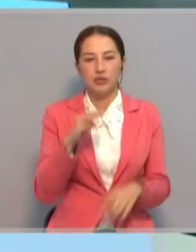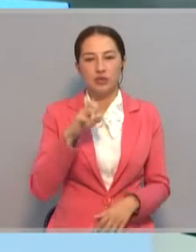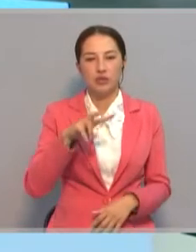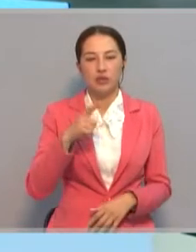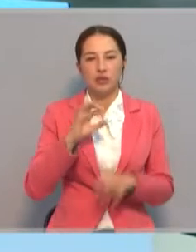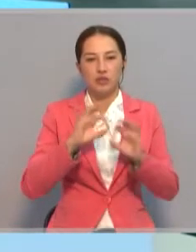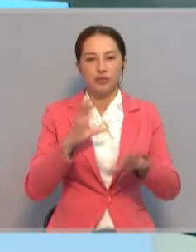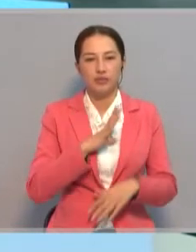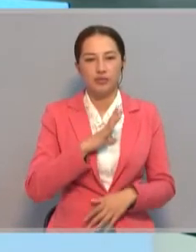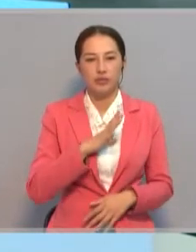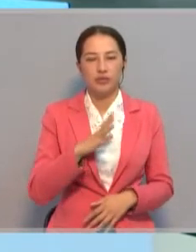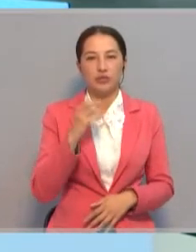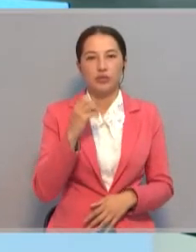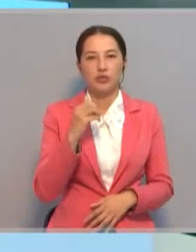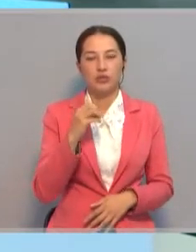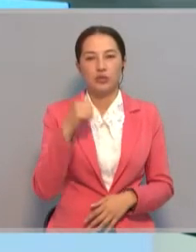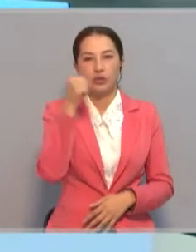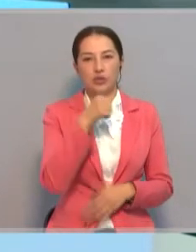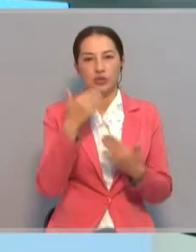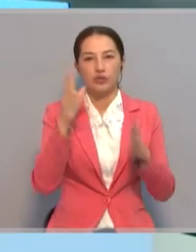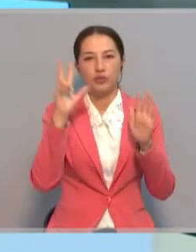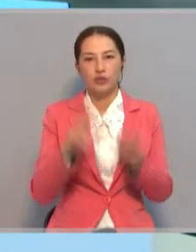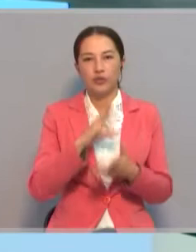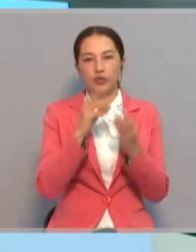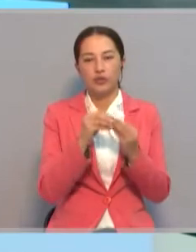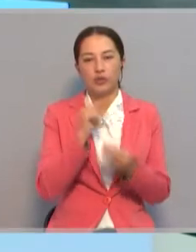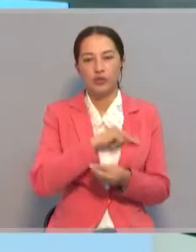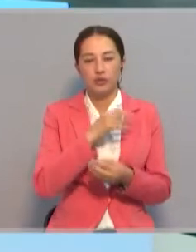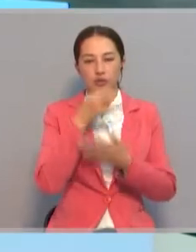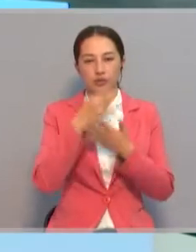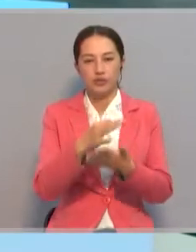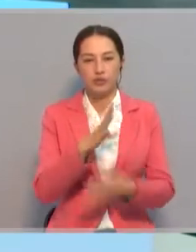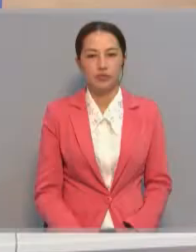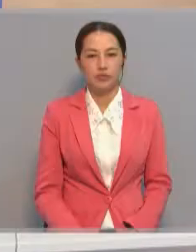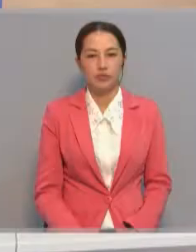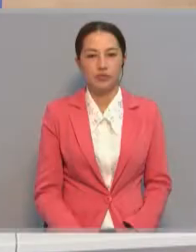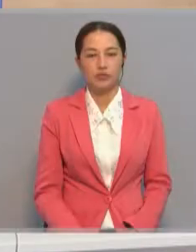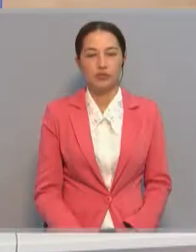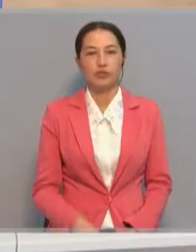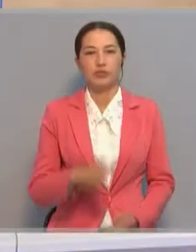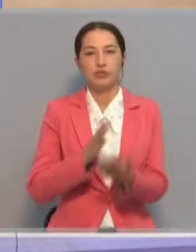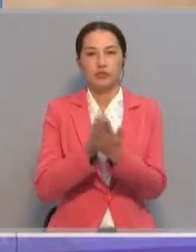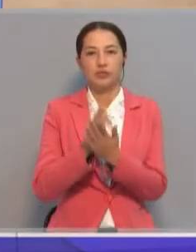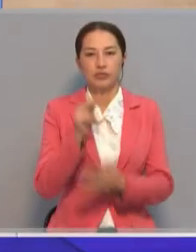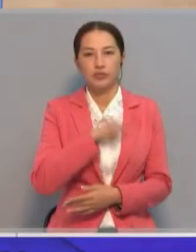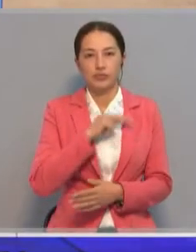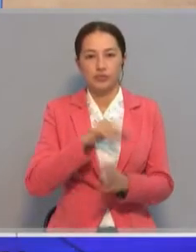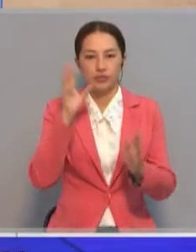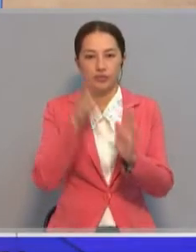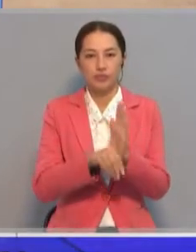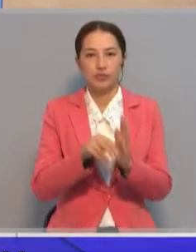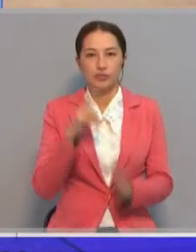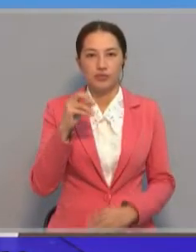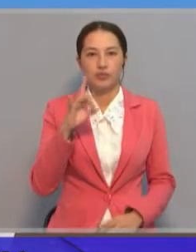Талғар Серікбаев айтты. Сондай-ақ ол биылғы 8 айдағы сала қызметінің нәтижелерімен бөлісті. Атқарылған жұмыстармен таныстырған